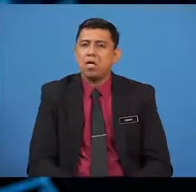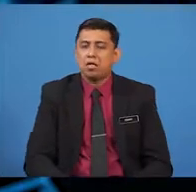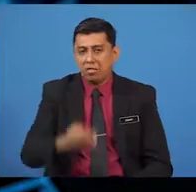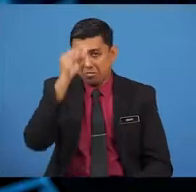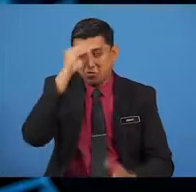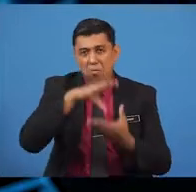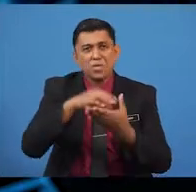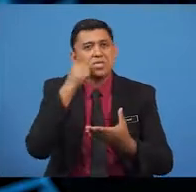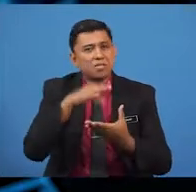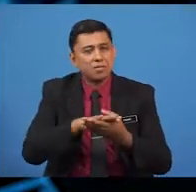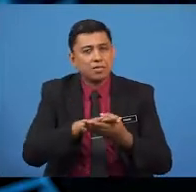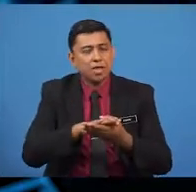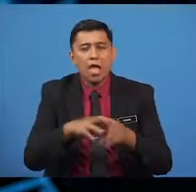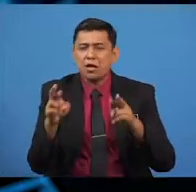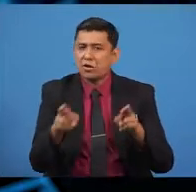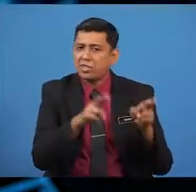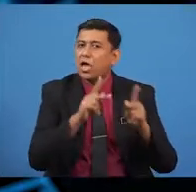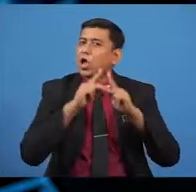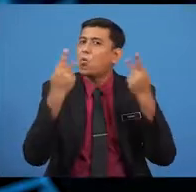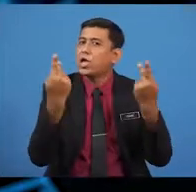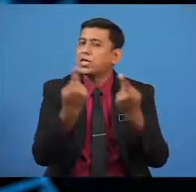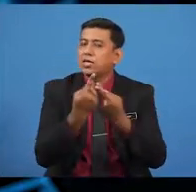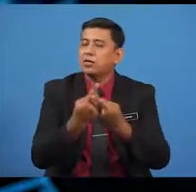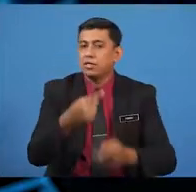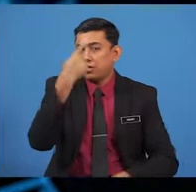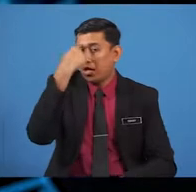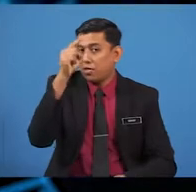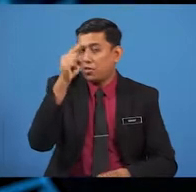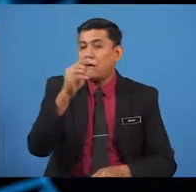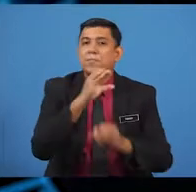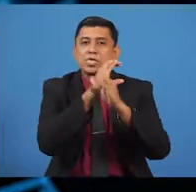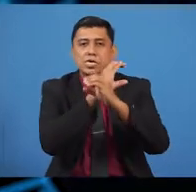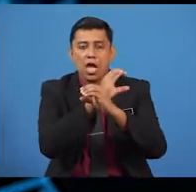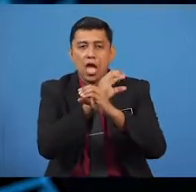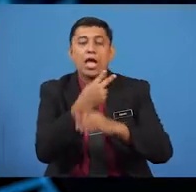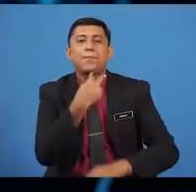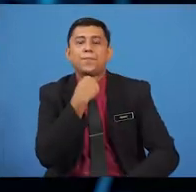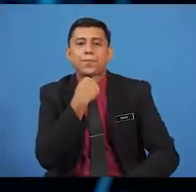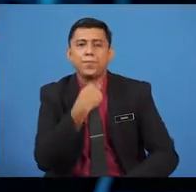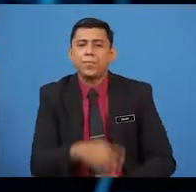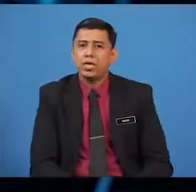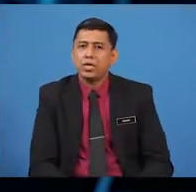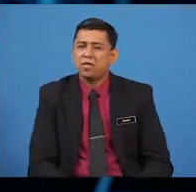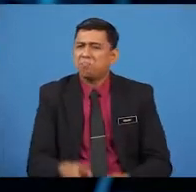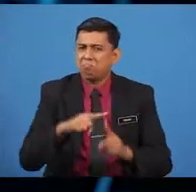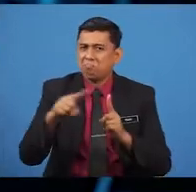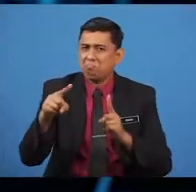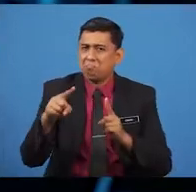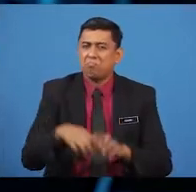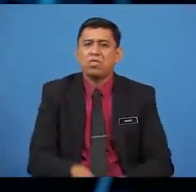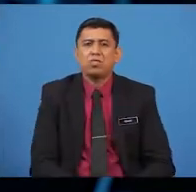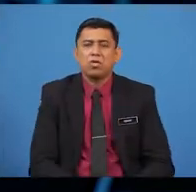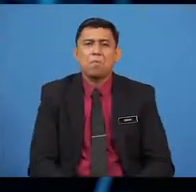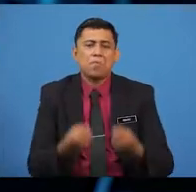yang perlu menjalankan perancangan keluarga untuk mencegah kehamilan. Namun begitu,